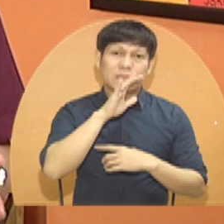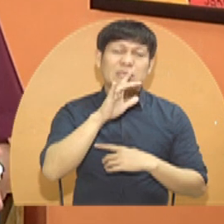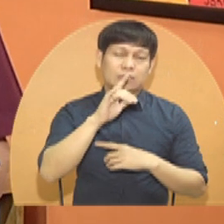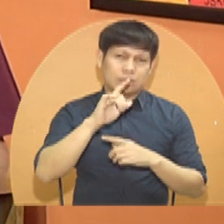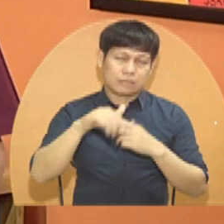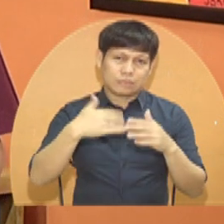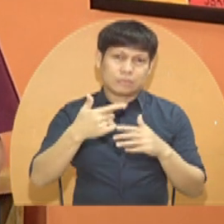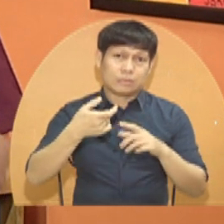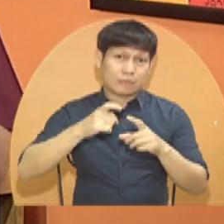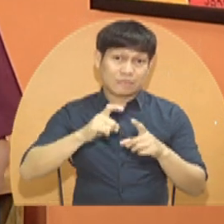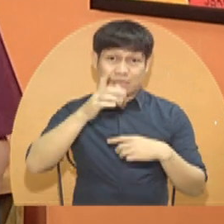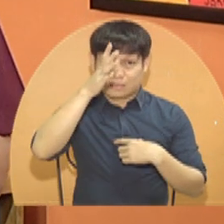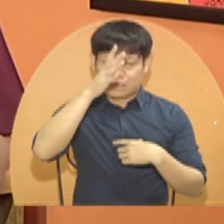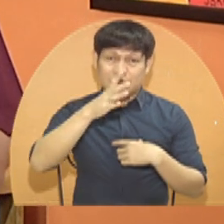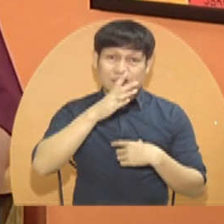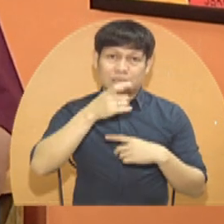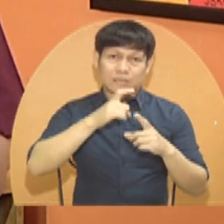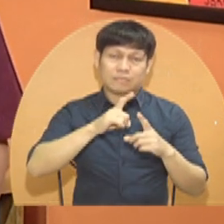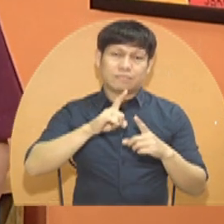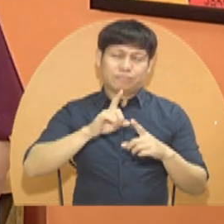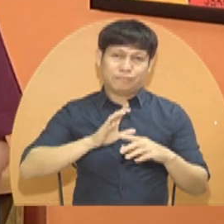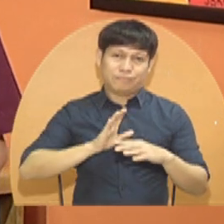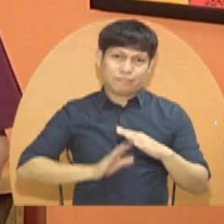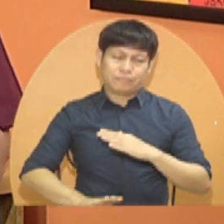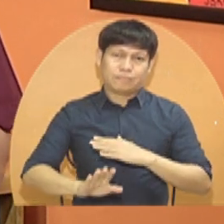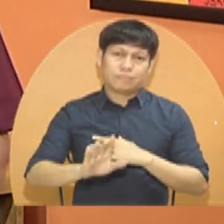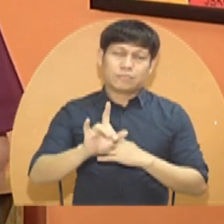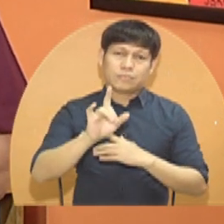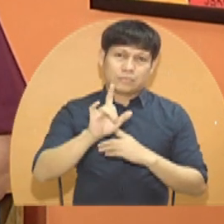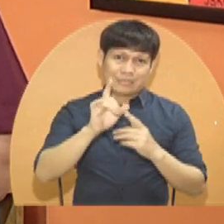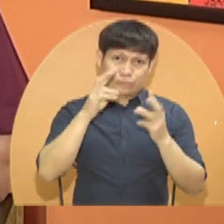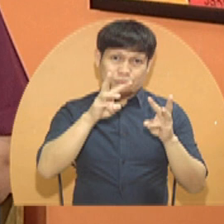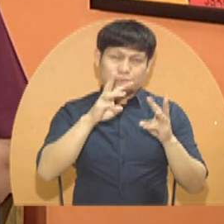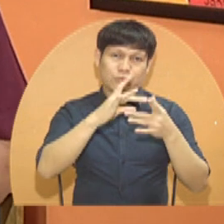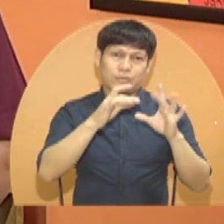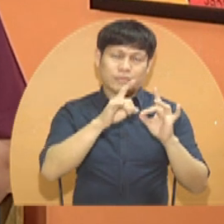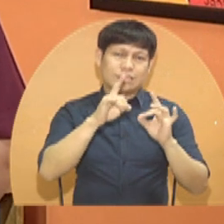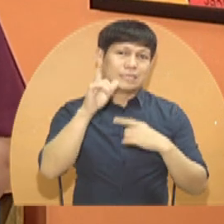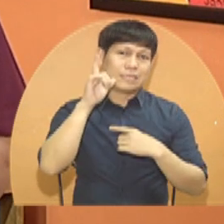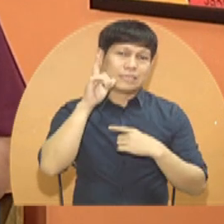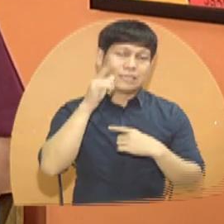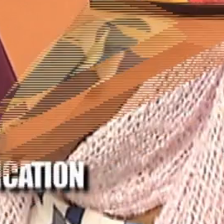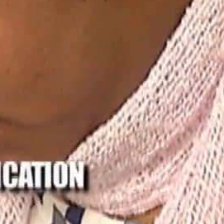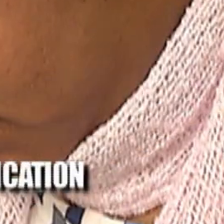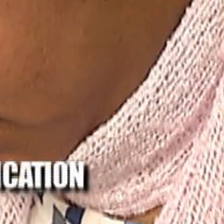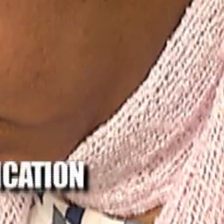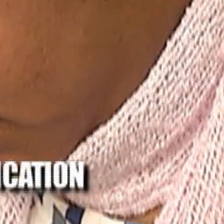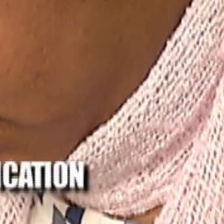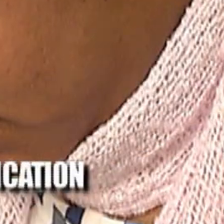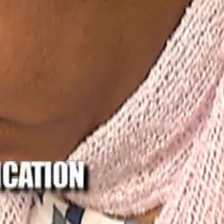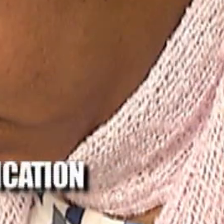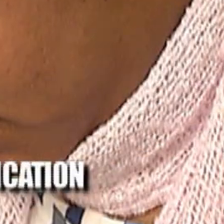minsan ay genetic, nagmumula sa panganganak. Tunghayan natin ang kwento ni Leilani.